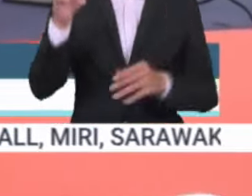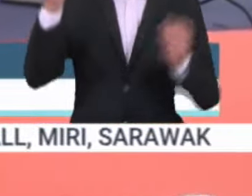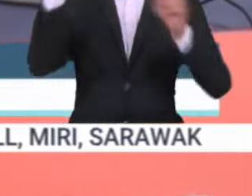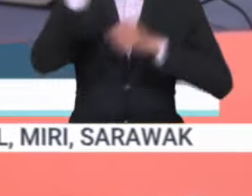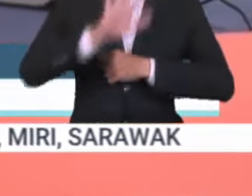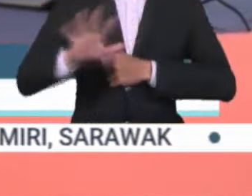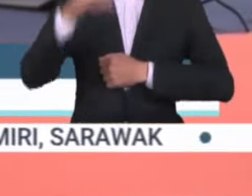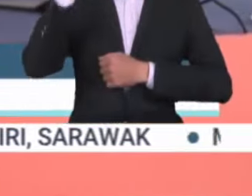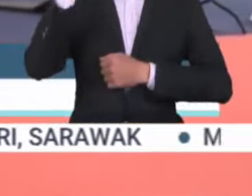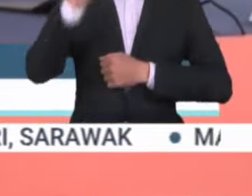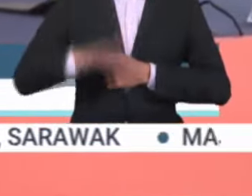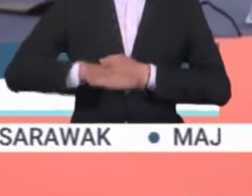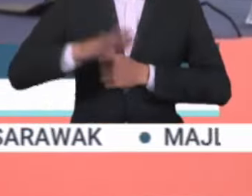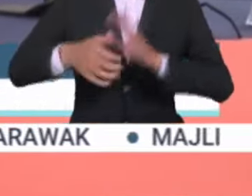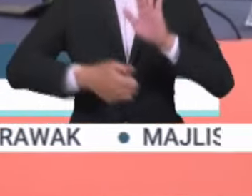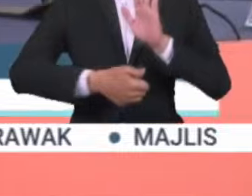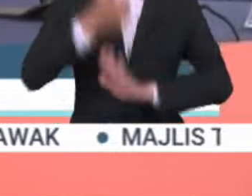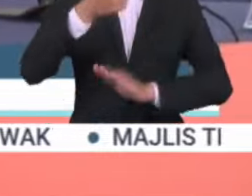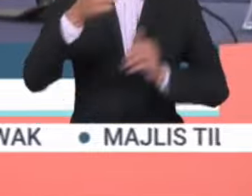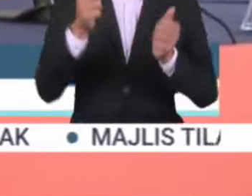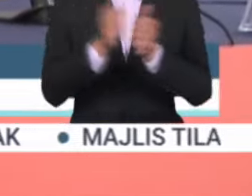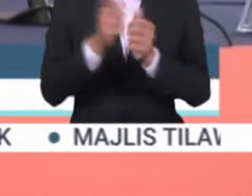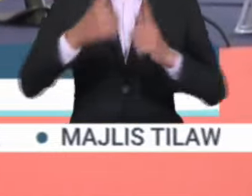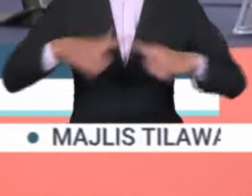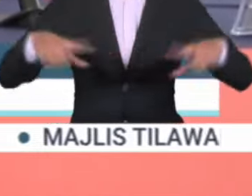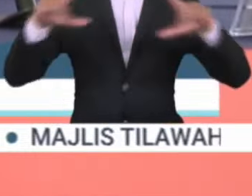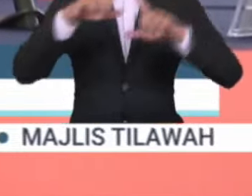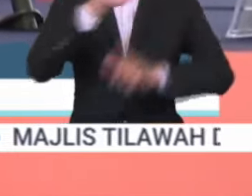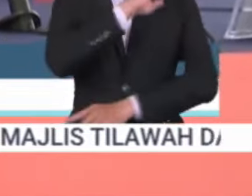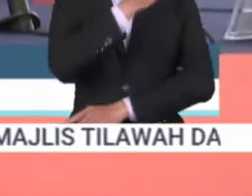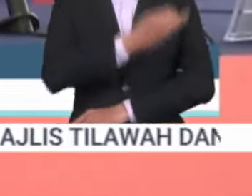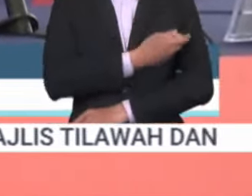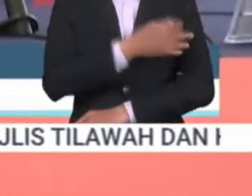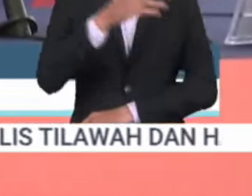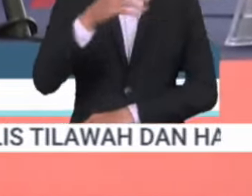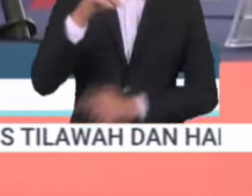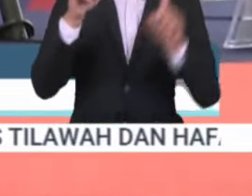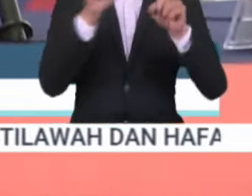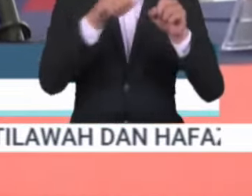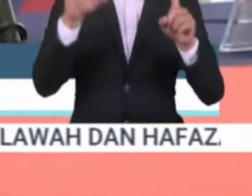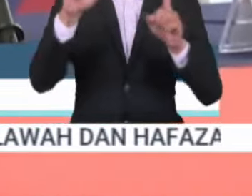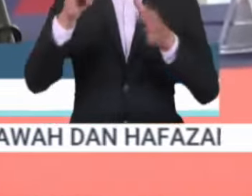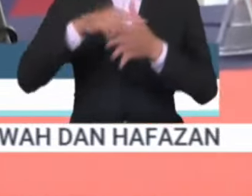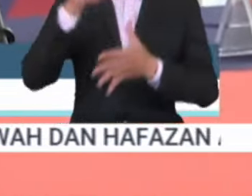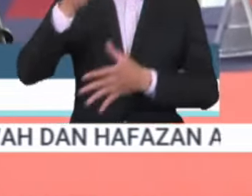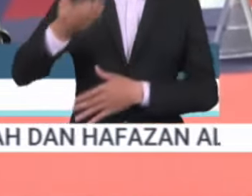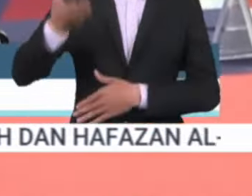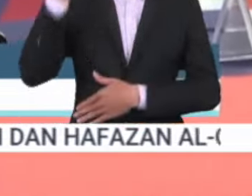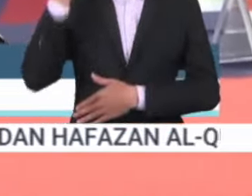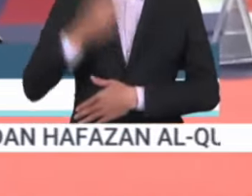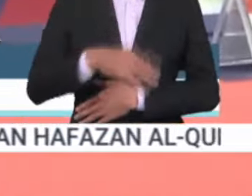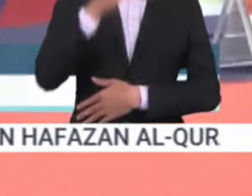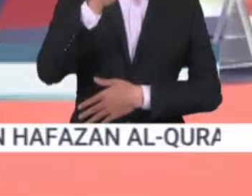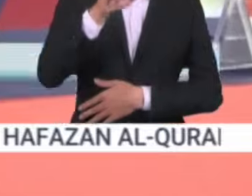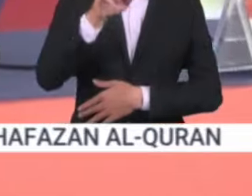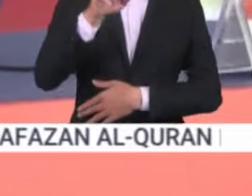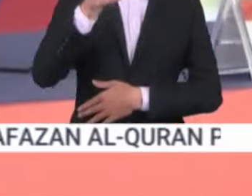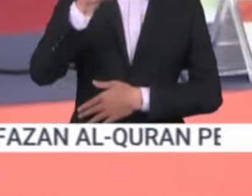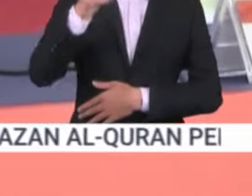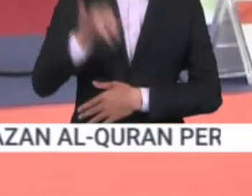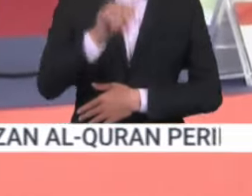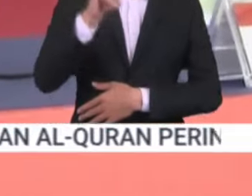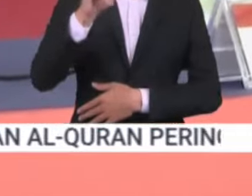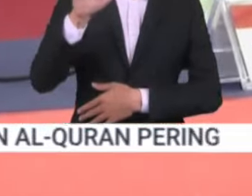dengan langkah kanan selepas membenam juara Liga Filipina Kaya FC 1-0 pada Ogos lalu. Kulianak juga